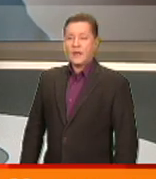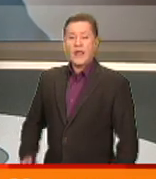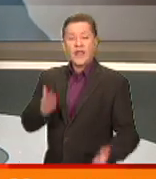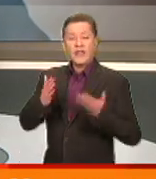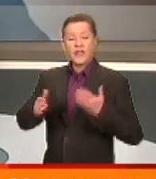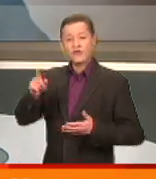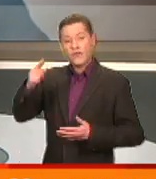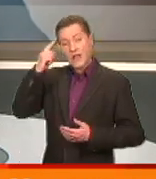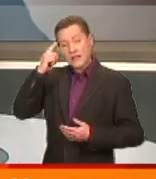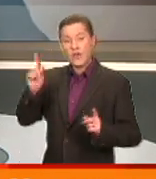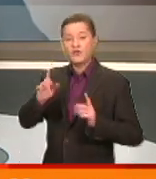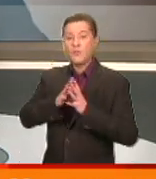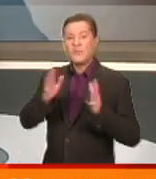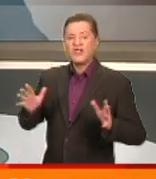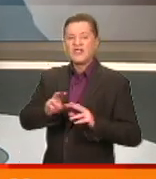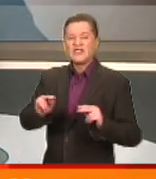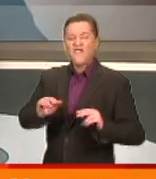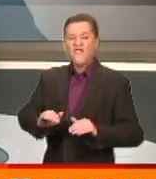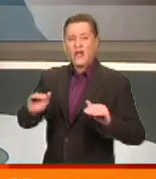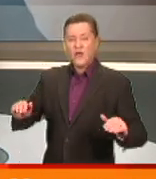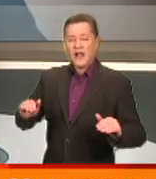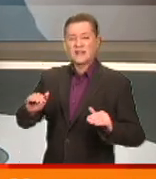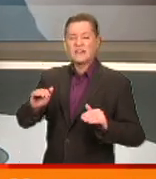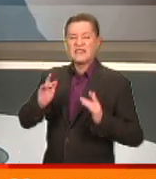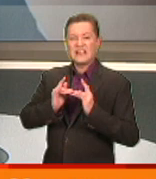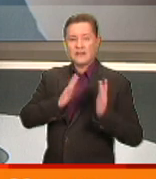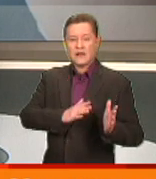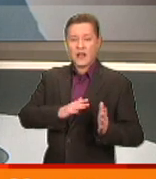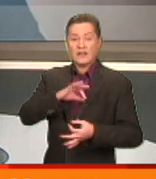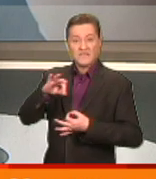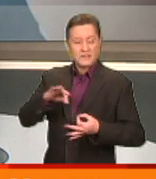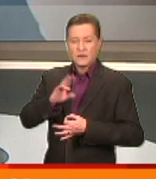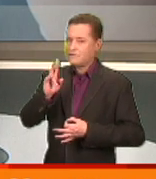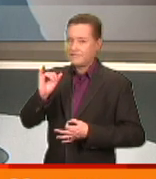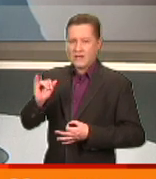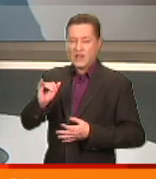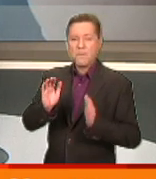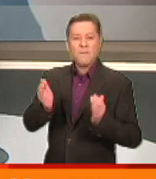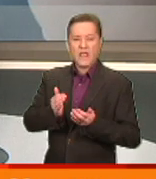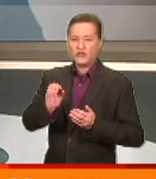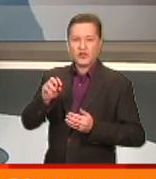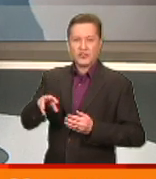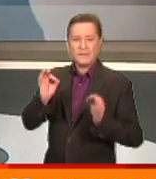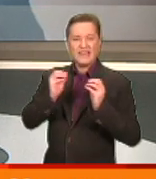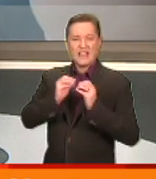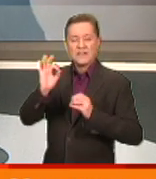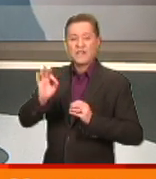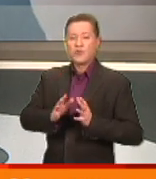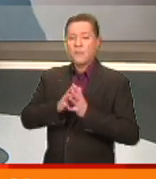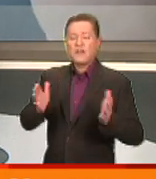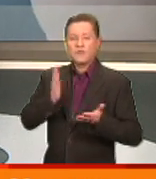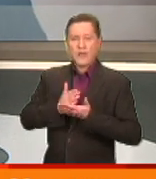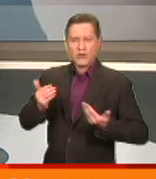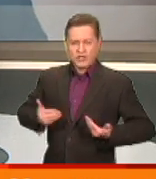Якщо ви гадаєте, що більшість вихованців інтернатів, дитбудинків – сироти, то ні. Їх там менше, як 10%. Більшість мають